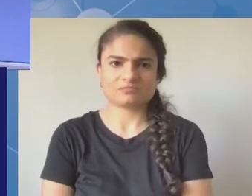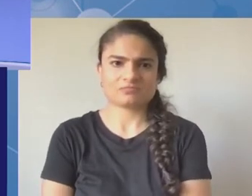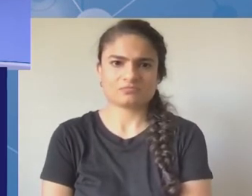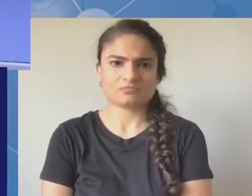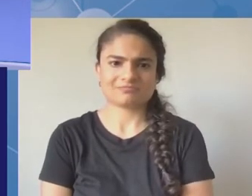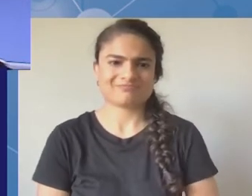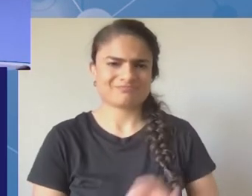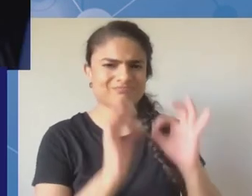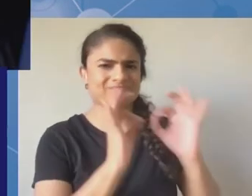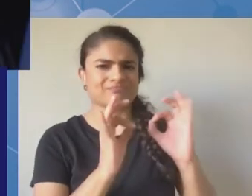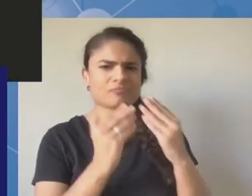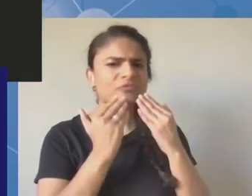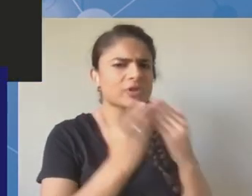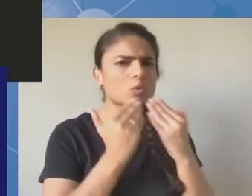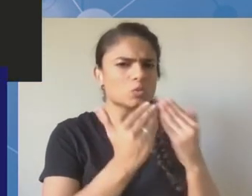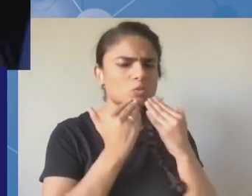صوت تالي.